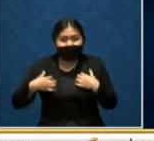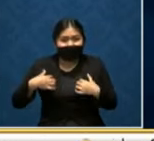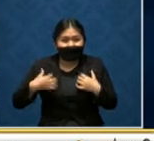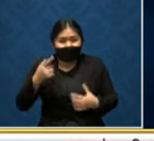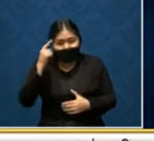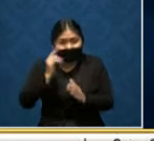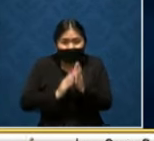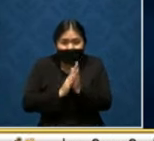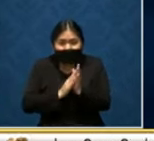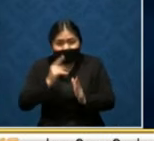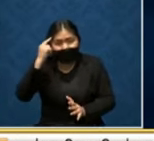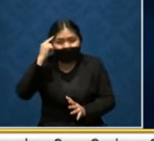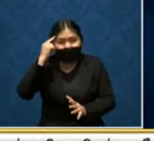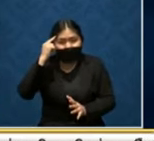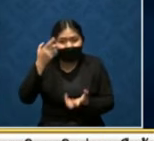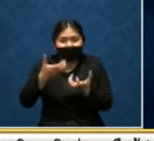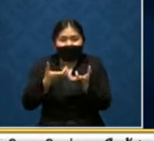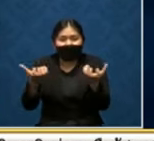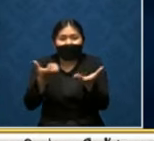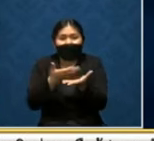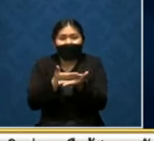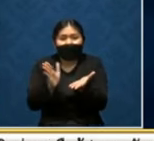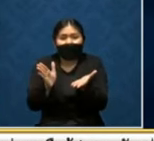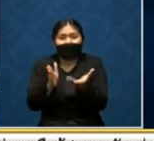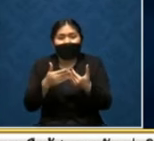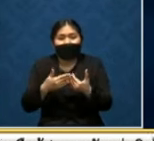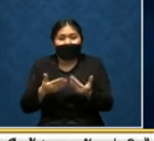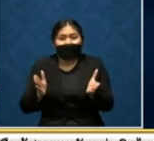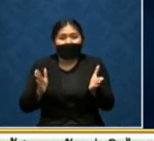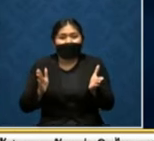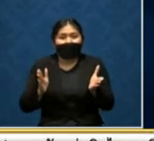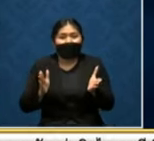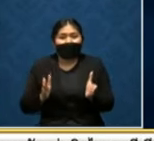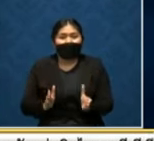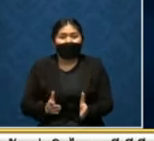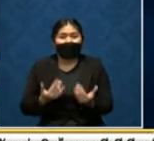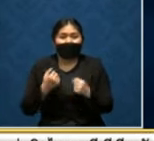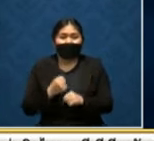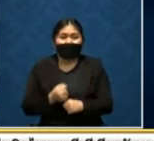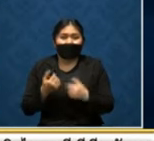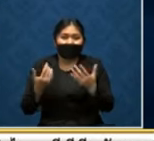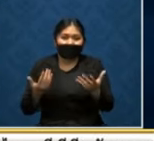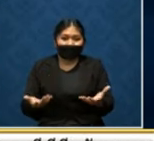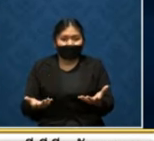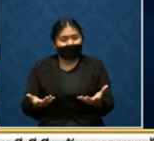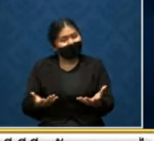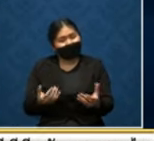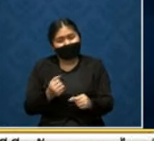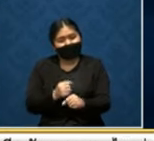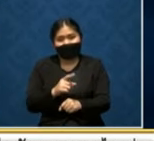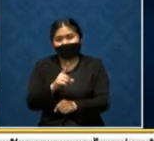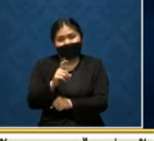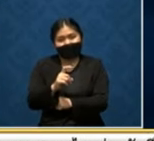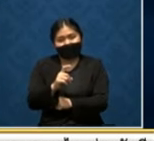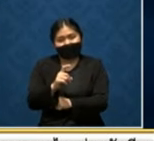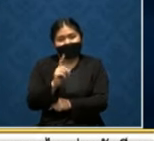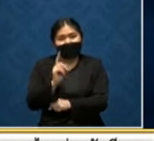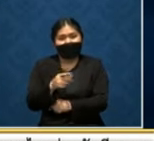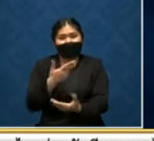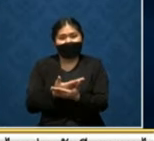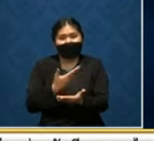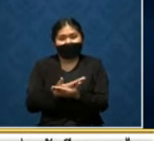ขาดเริ่มแยกวงแก๊งผูกขาดเริ่มแยกวงสุดท้ายทำไงครับหาทางออกไม่ได้เร่งรีบการ